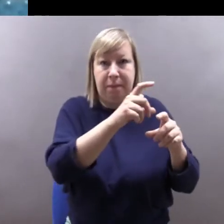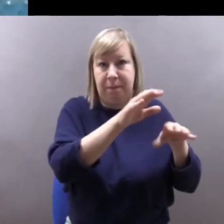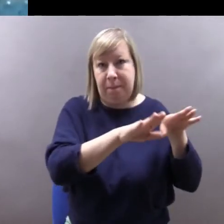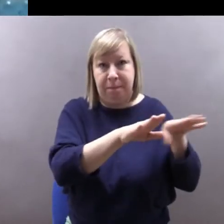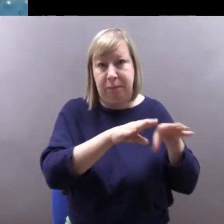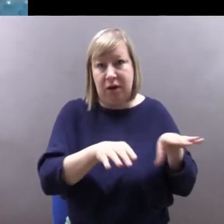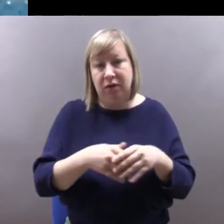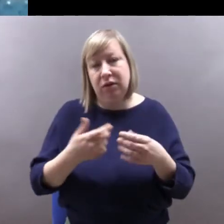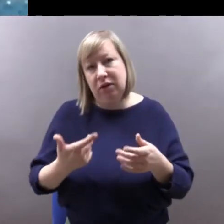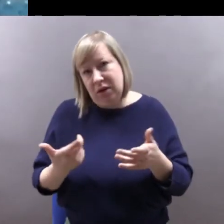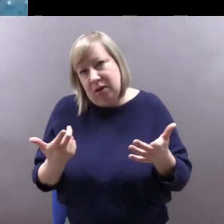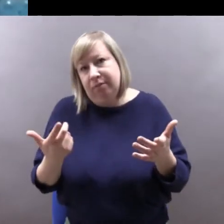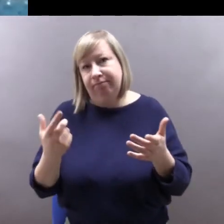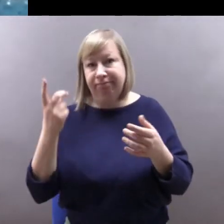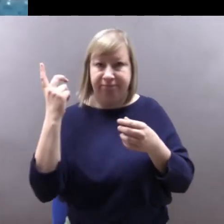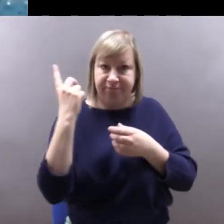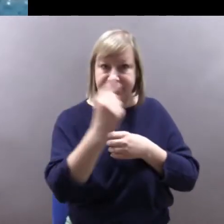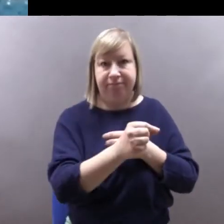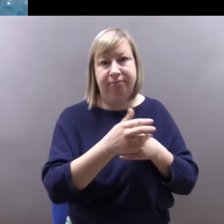znajomych, to wtedy po prostu jadę